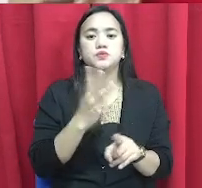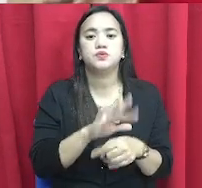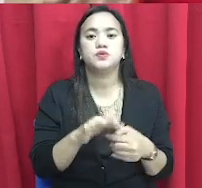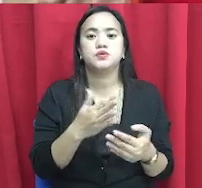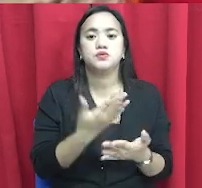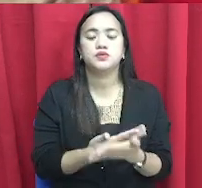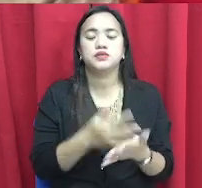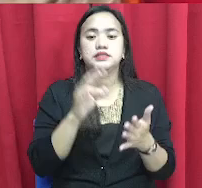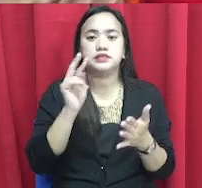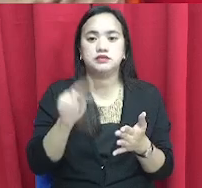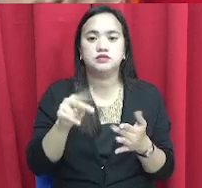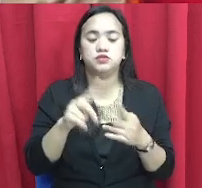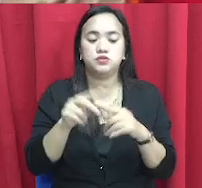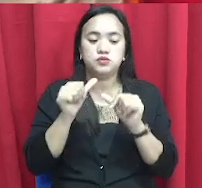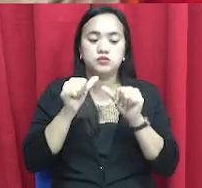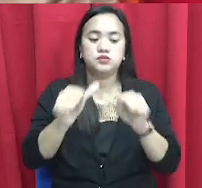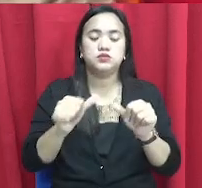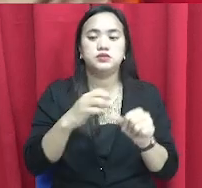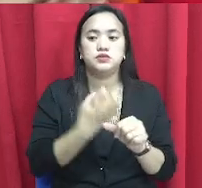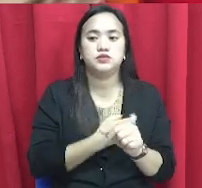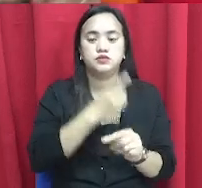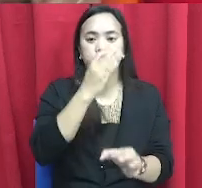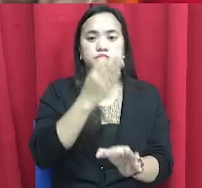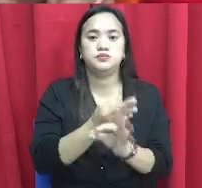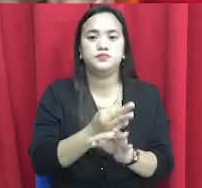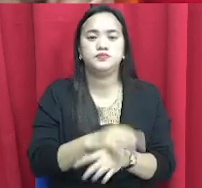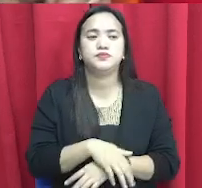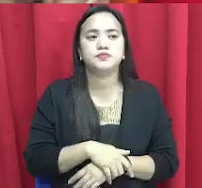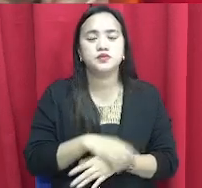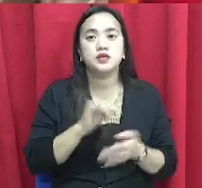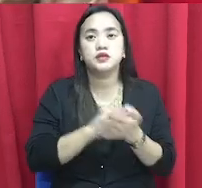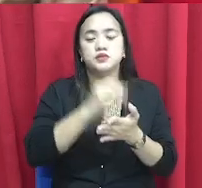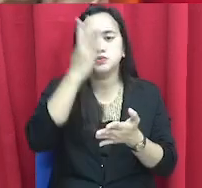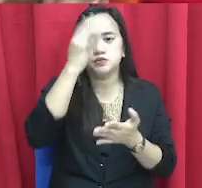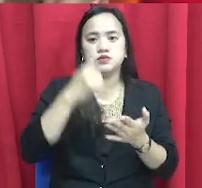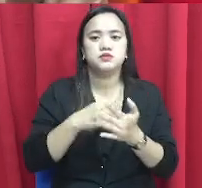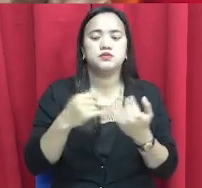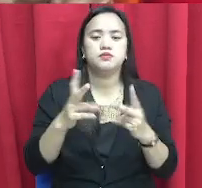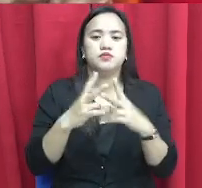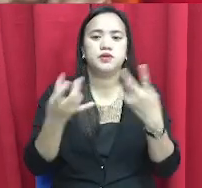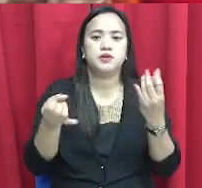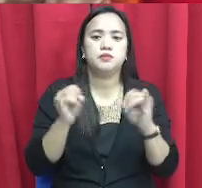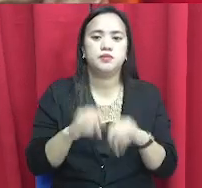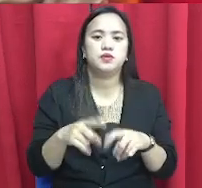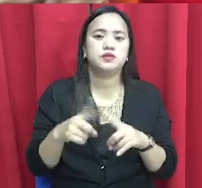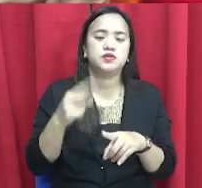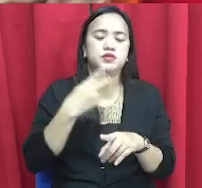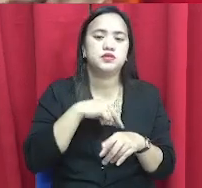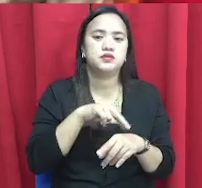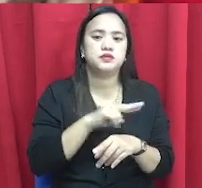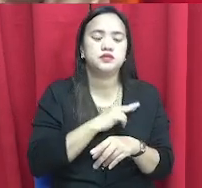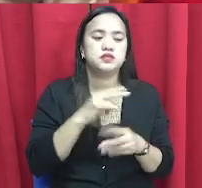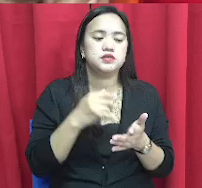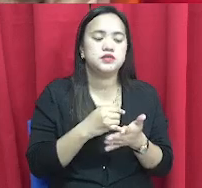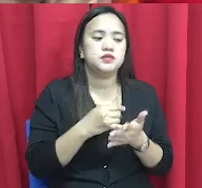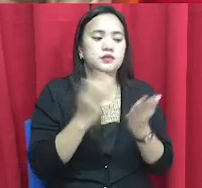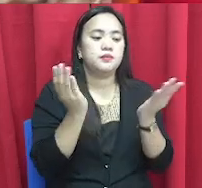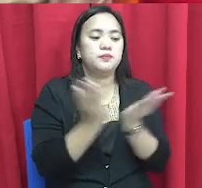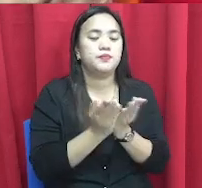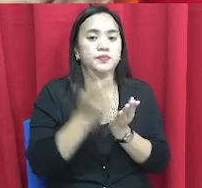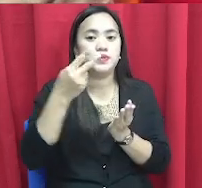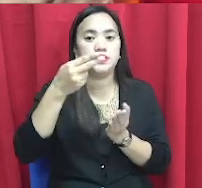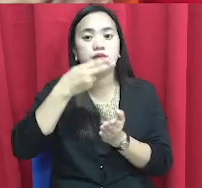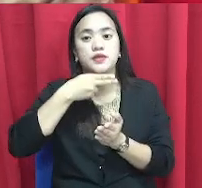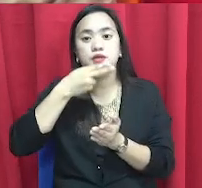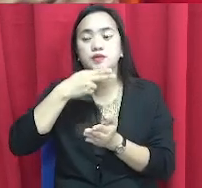patibayin pa ang ating pong pananampalataya so very Familiar po sa atin ang talata dito po sa book of hebrews chapter